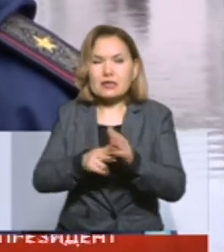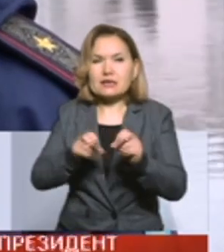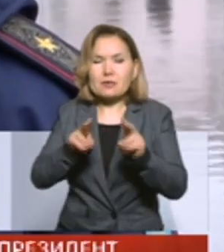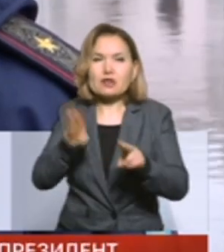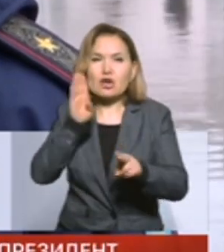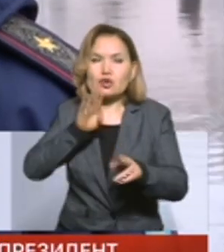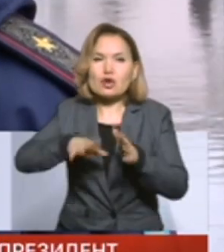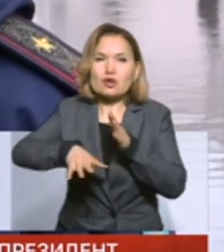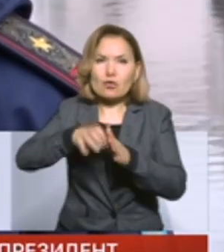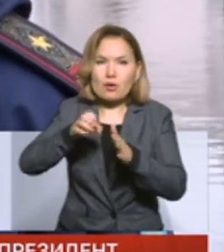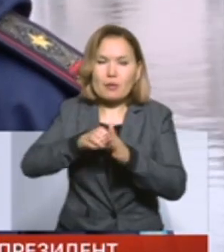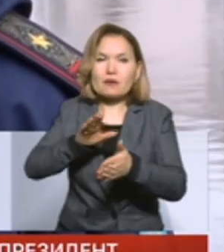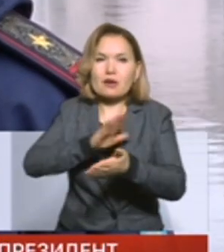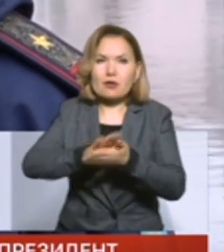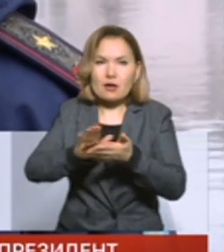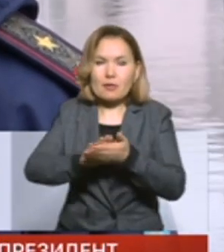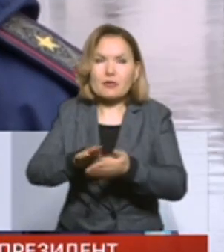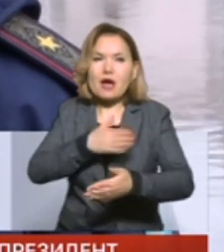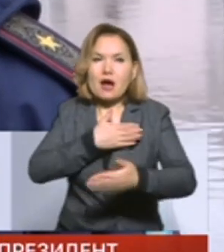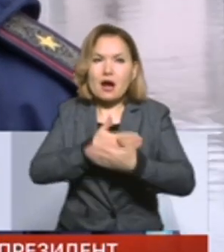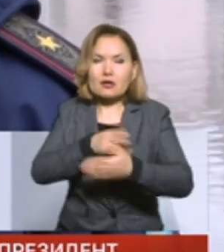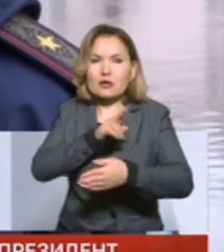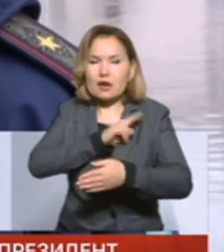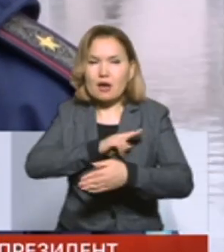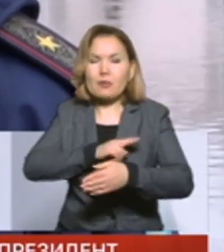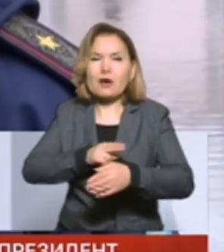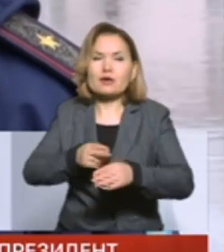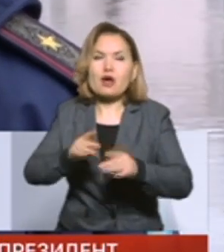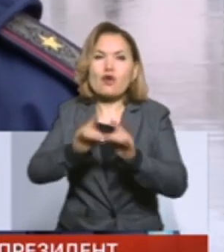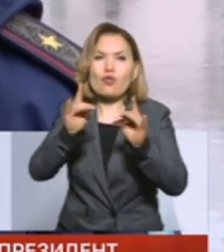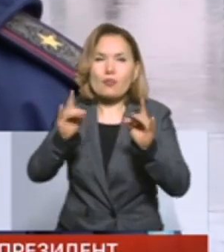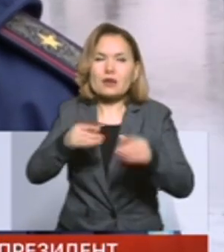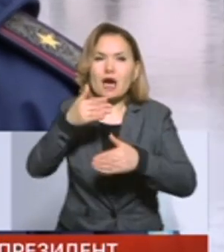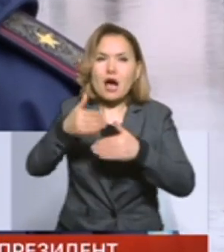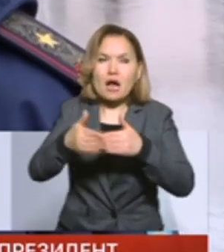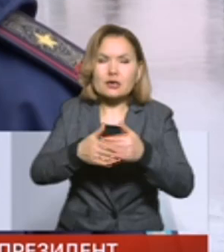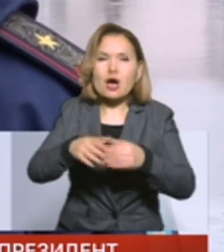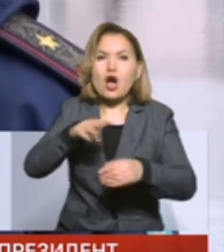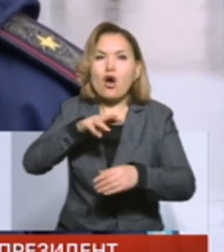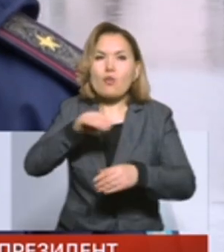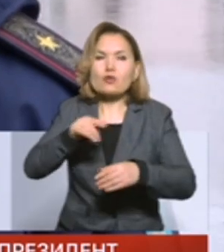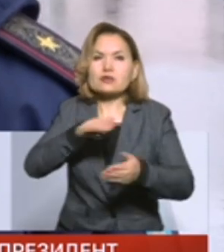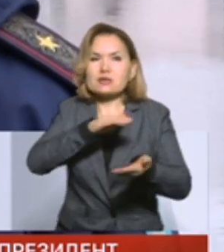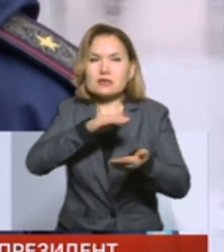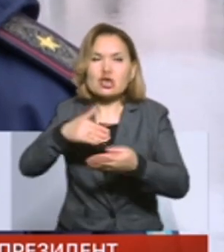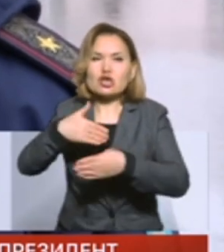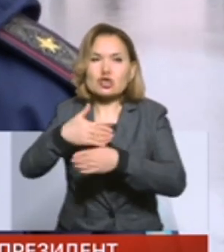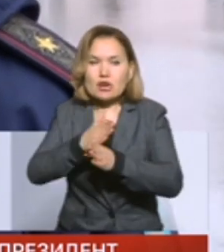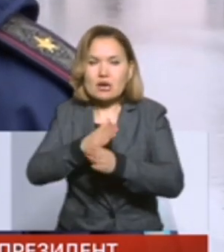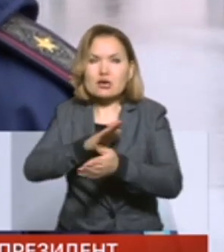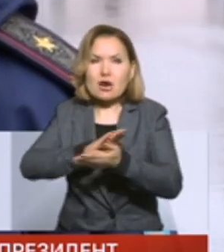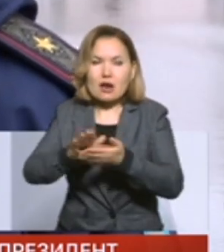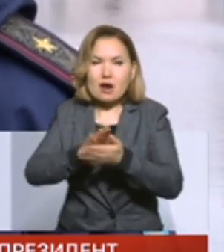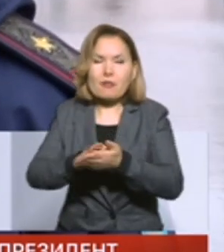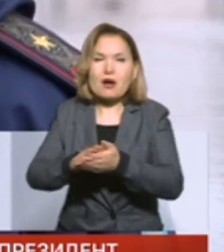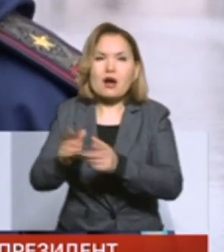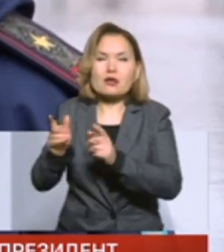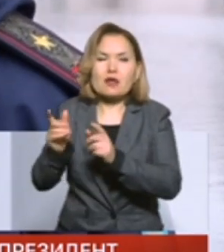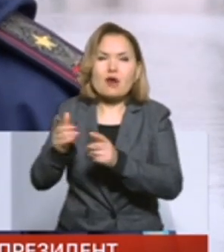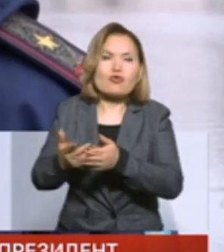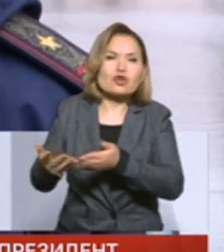мотопомпамен суды сорып алып жатырмыз. Және көпірдің алдындағы мұзды жарып, оны шығарып, КамАЗ-ға артып алып кетіп